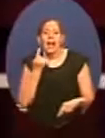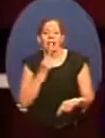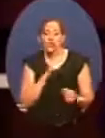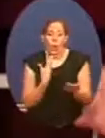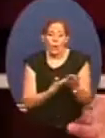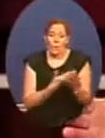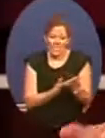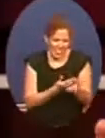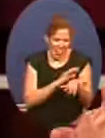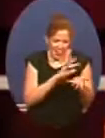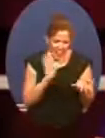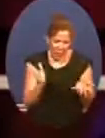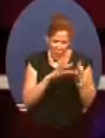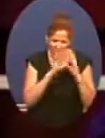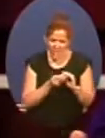היא חוזרת